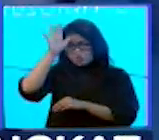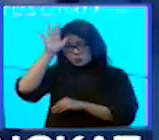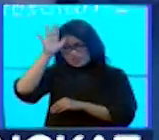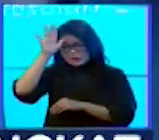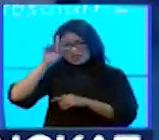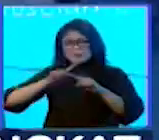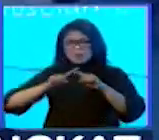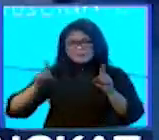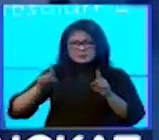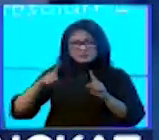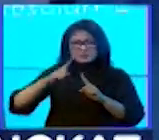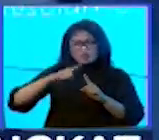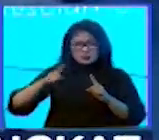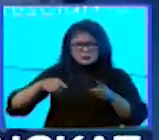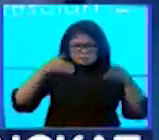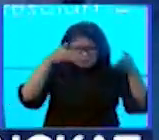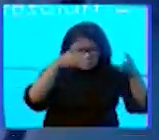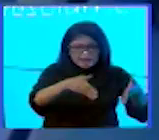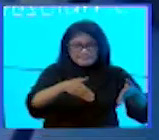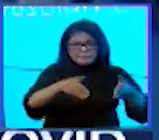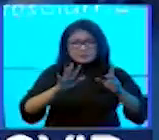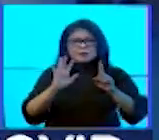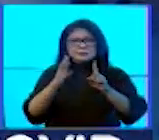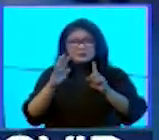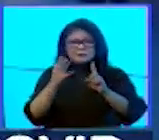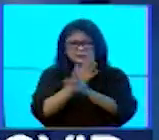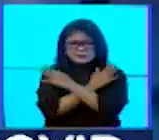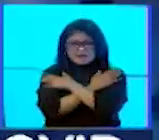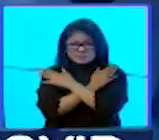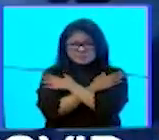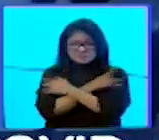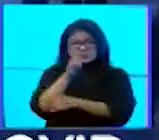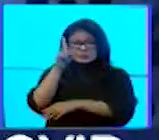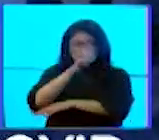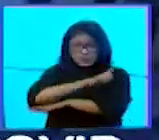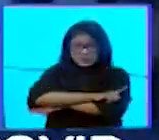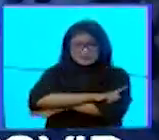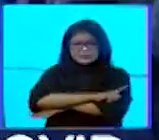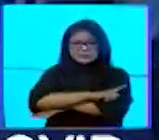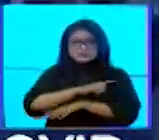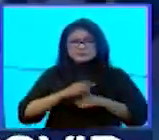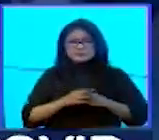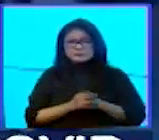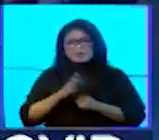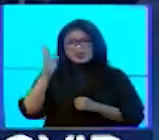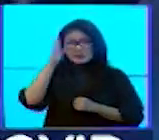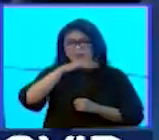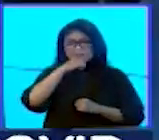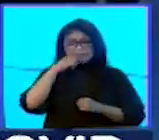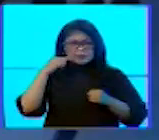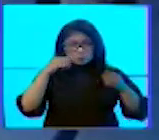tugas memakamkan rata-rata 15 jenazah setiap hari. Pada hari Minggu, jenazah COVID yang dimakamkan